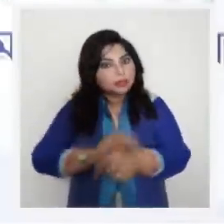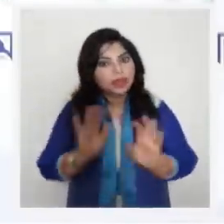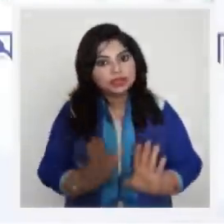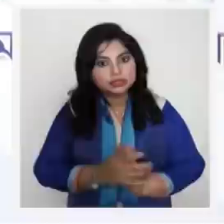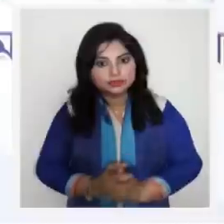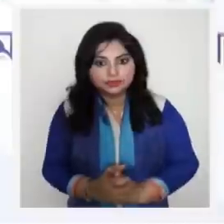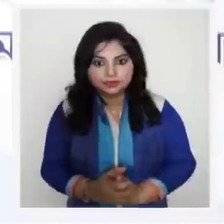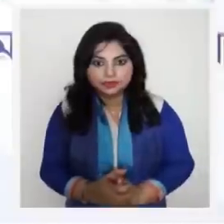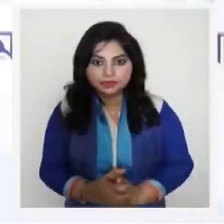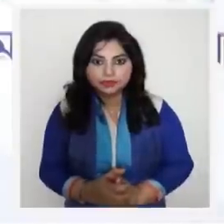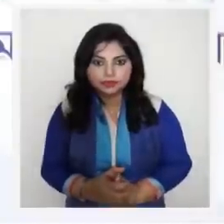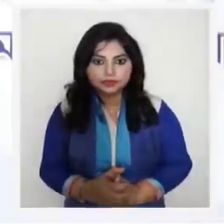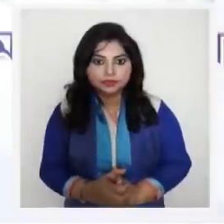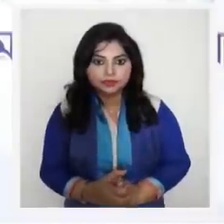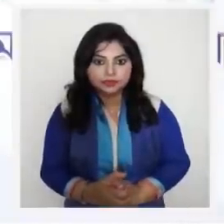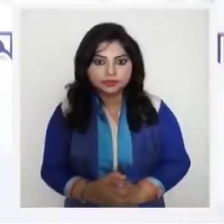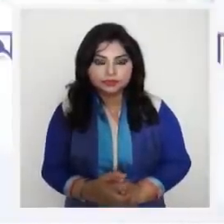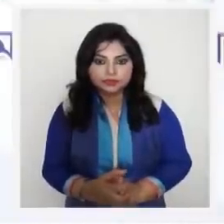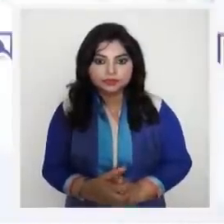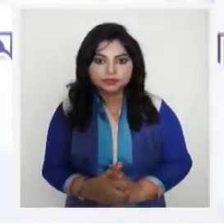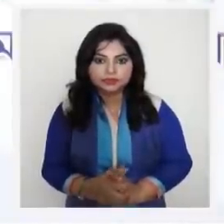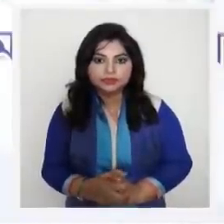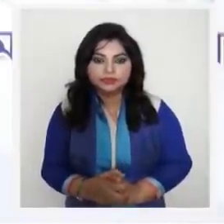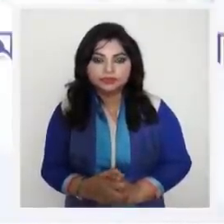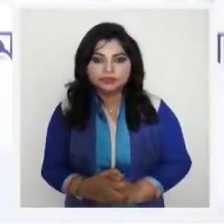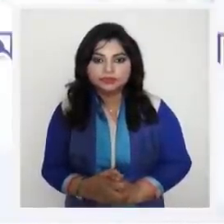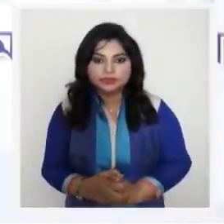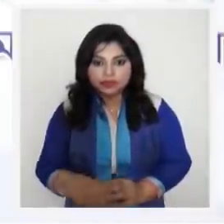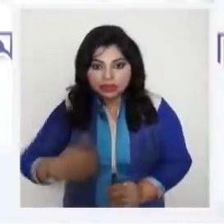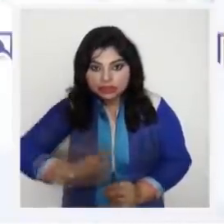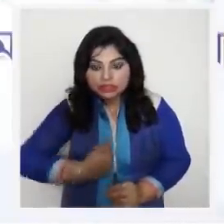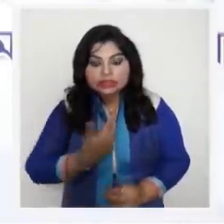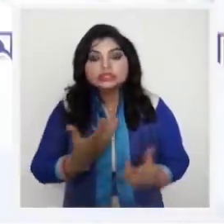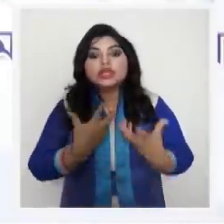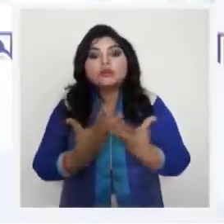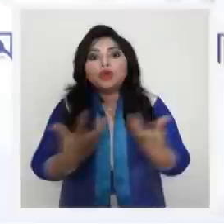272,172 জন। বর্তমানে কোয়ারেন্টাইনে আছেন 63,054 জন।